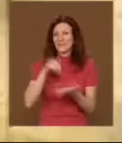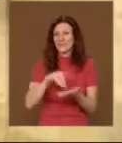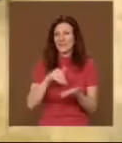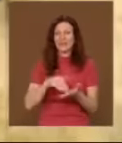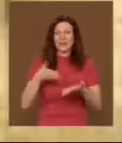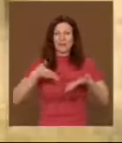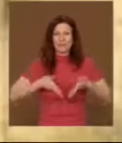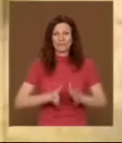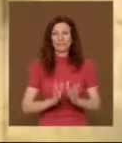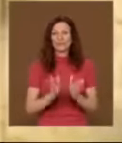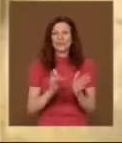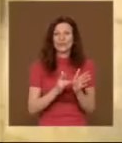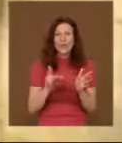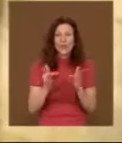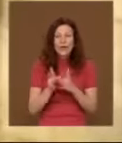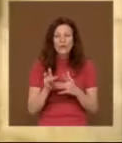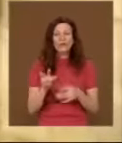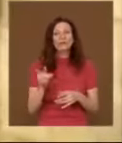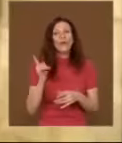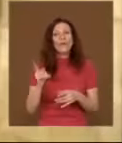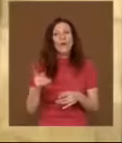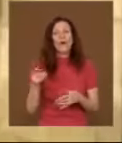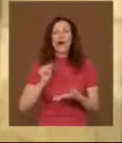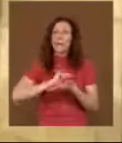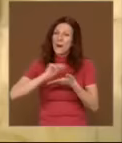стихове, които се отнасят за Христос.